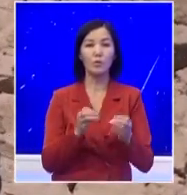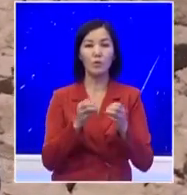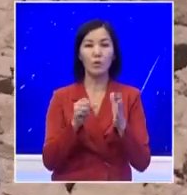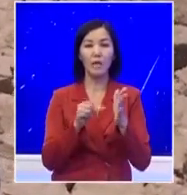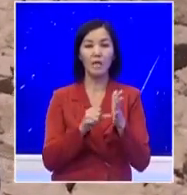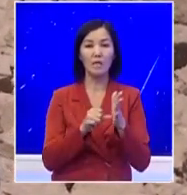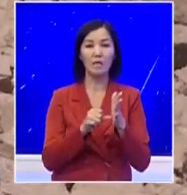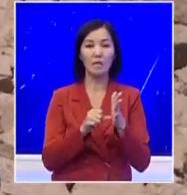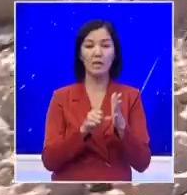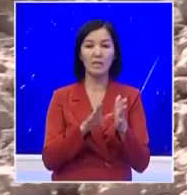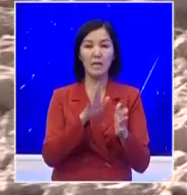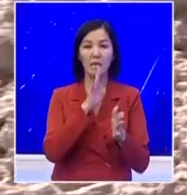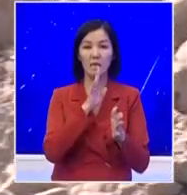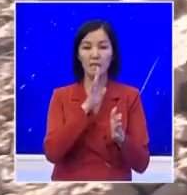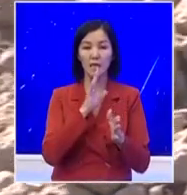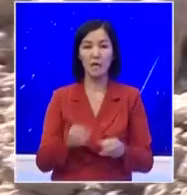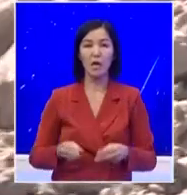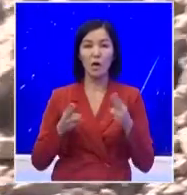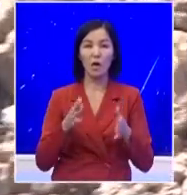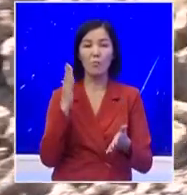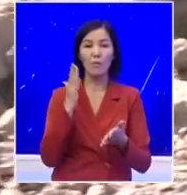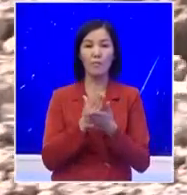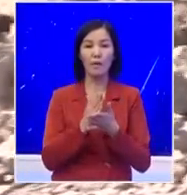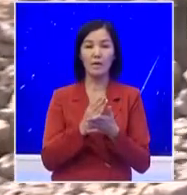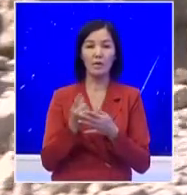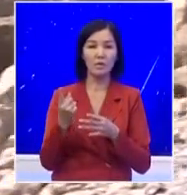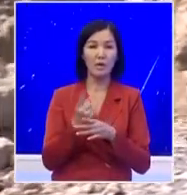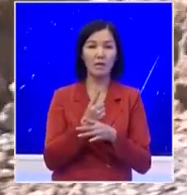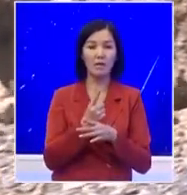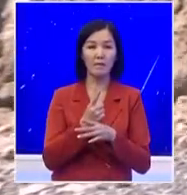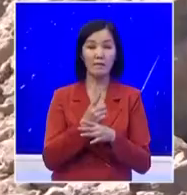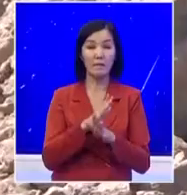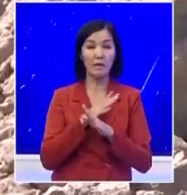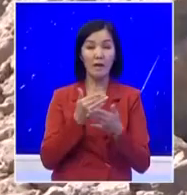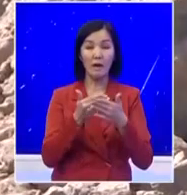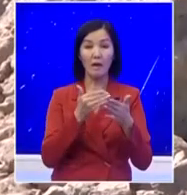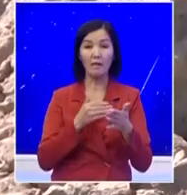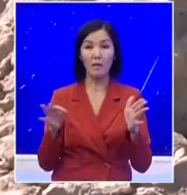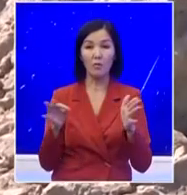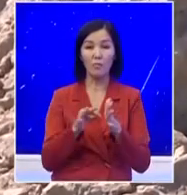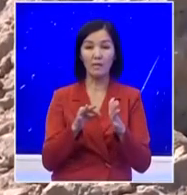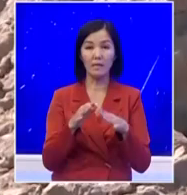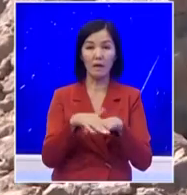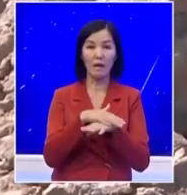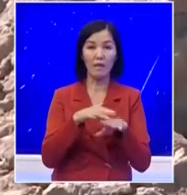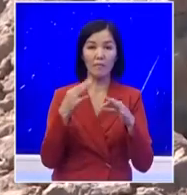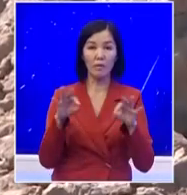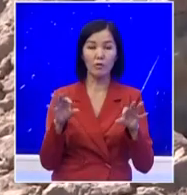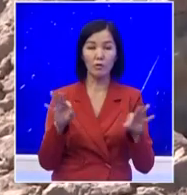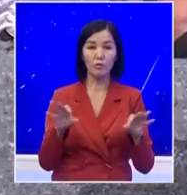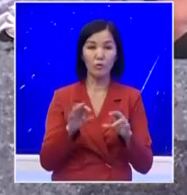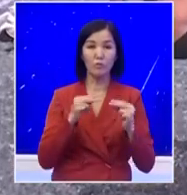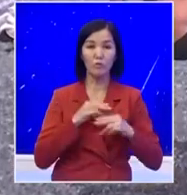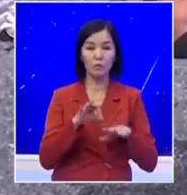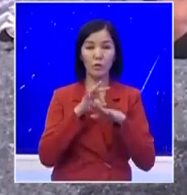болған. Төтеншеліктер жардың қаупі бар аймақтағы бұл жалғыз қаза екенін айтады. Алдын алу мақсатында халықпен түрлі түсіндірме шаралары